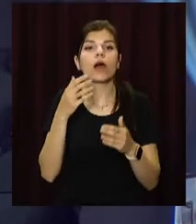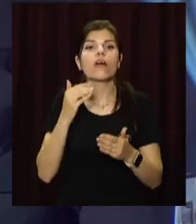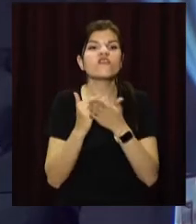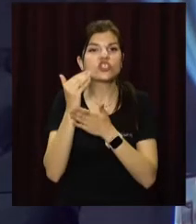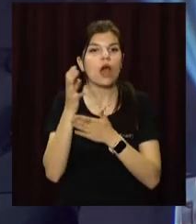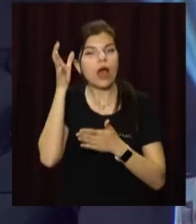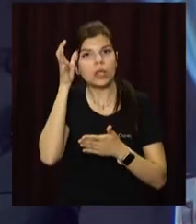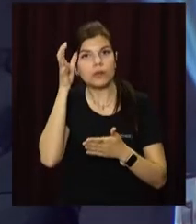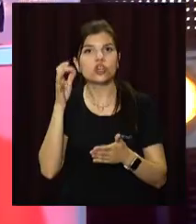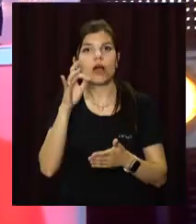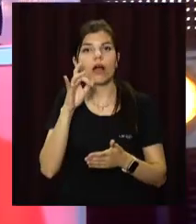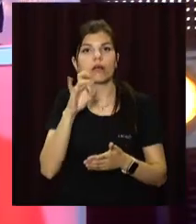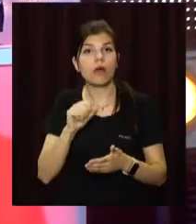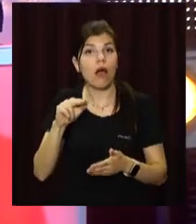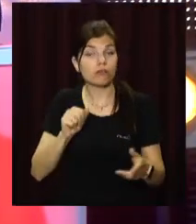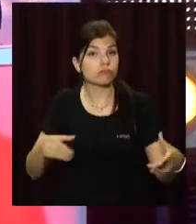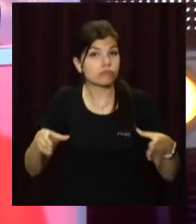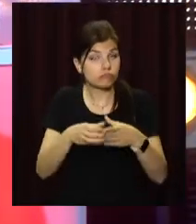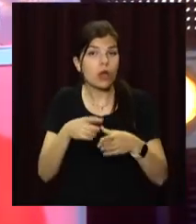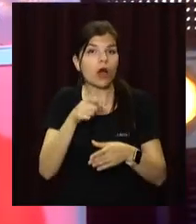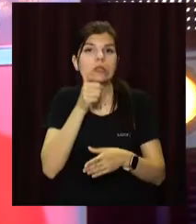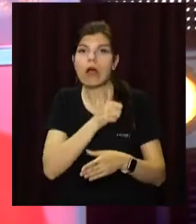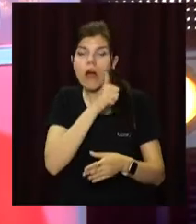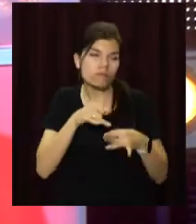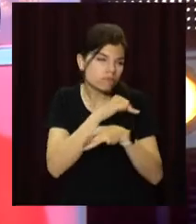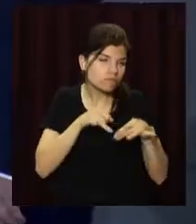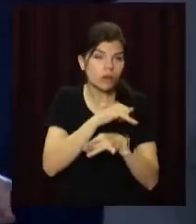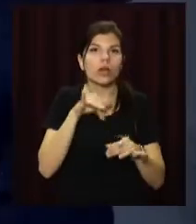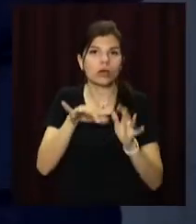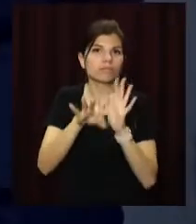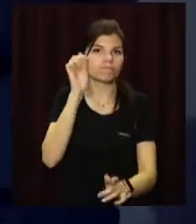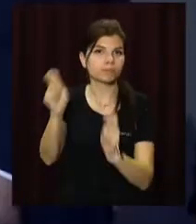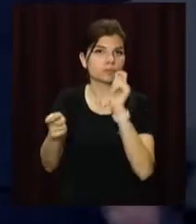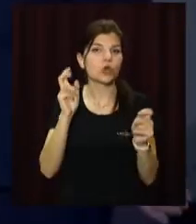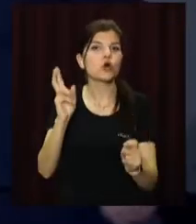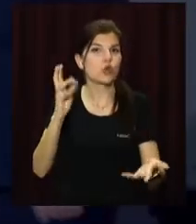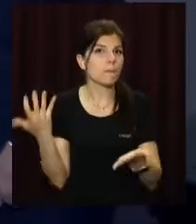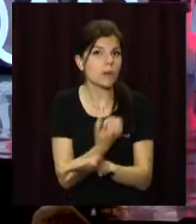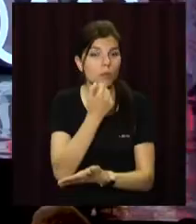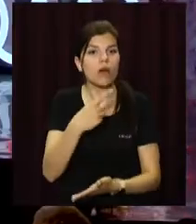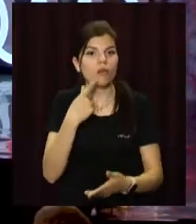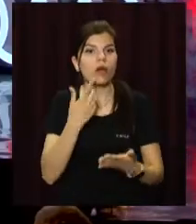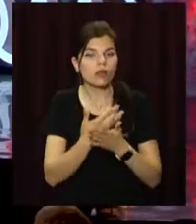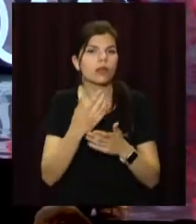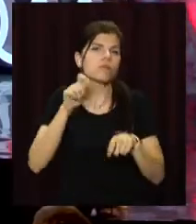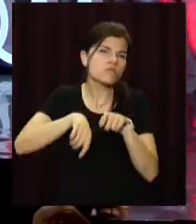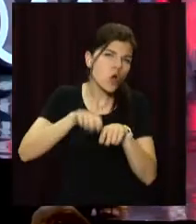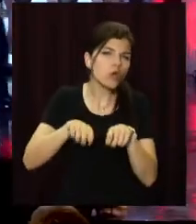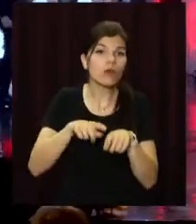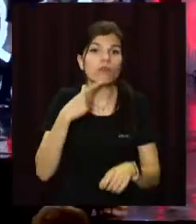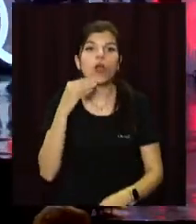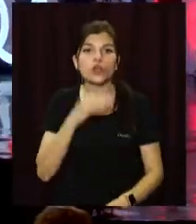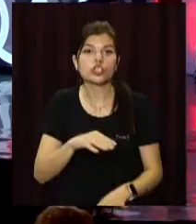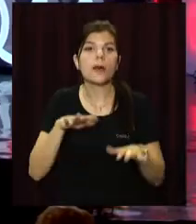академічною радою, яка таємним голосуванням обирає переможця. Цьому передують місяці праці та аналізу. Зокрема, у номінації